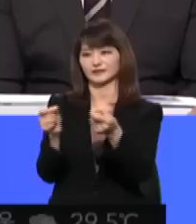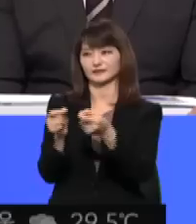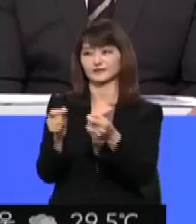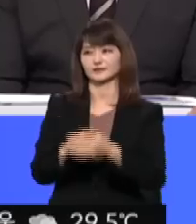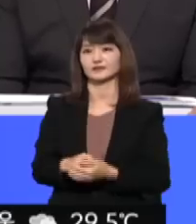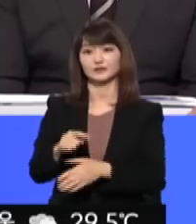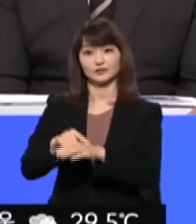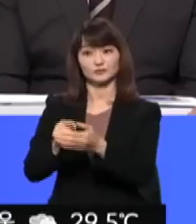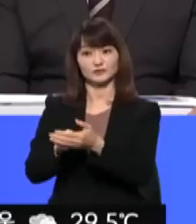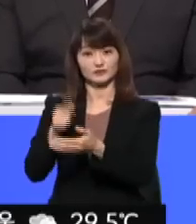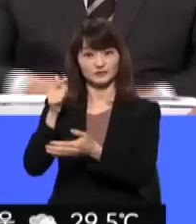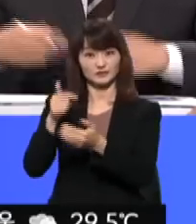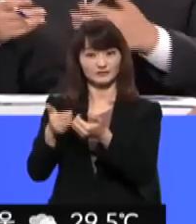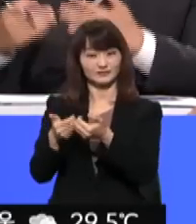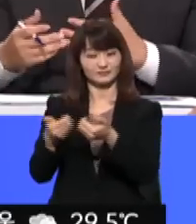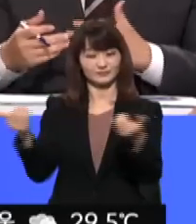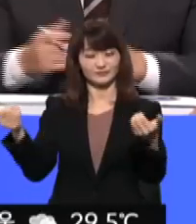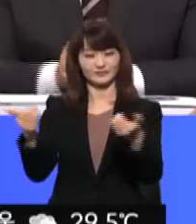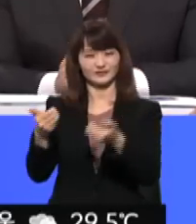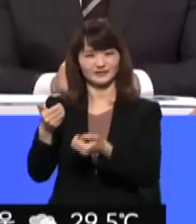심리적으로 뭘 수도 있잖아요